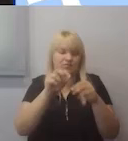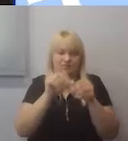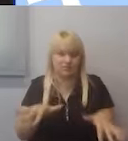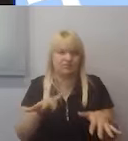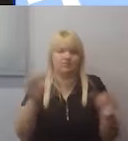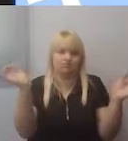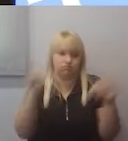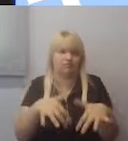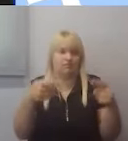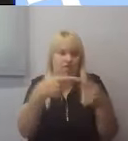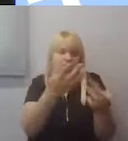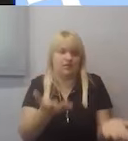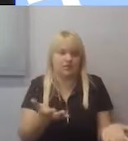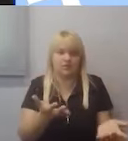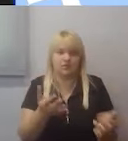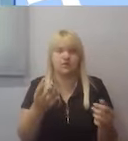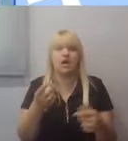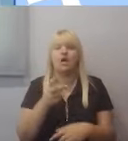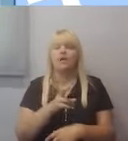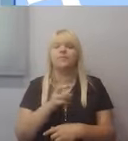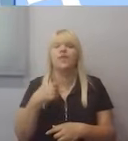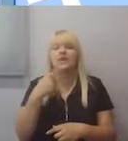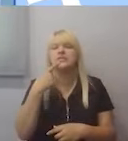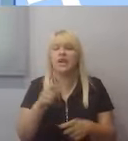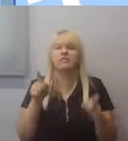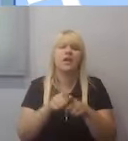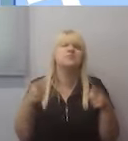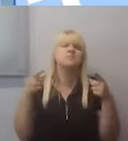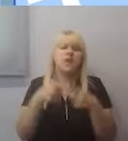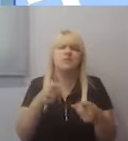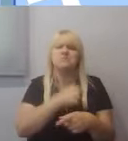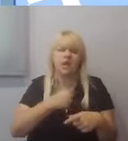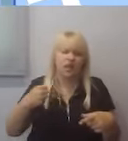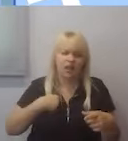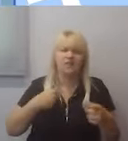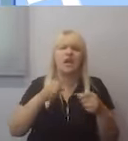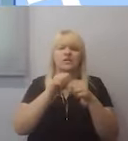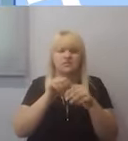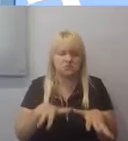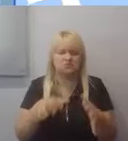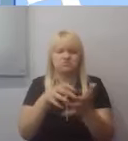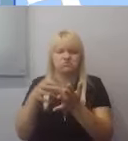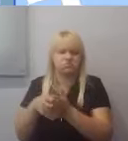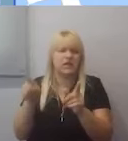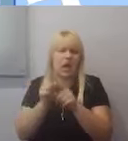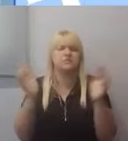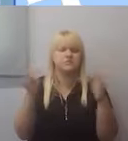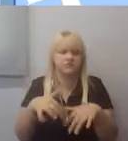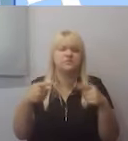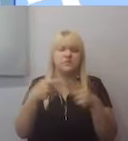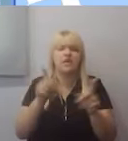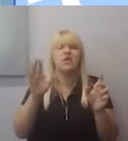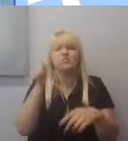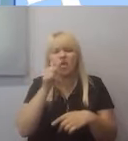nu es teiktu ka tad droši vien arī mērķis arī tai skaitā arī militār infrastruktūra vienīgais ka bieži tas ka netrāpa vai notriec